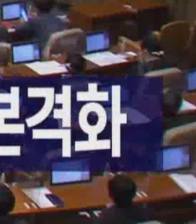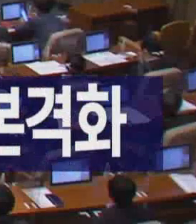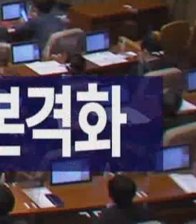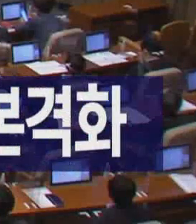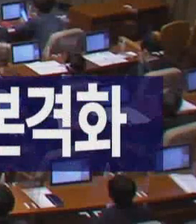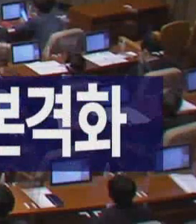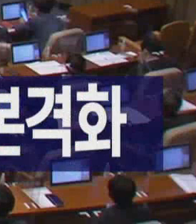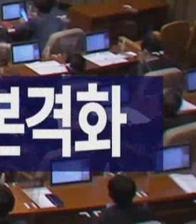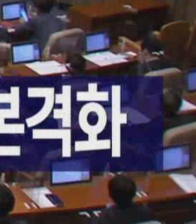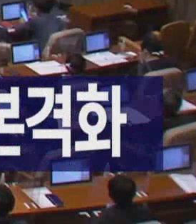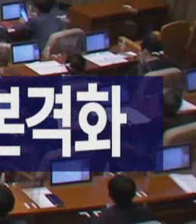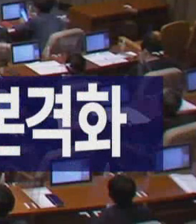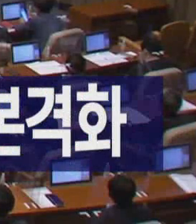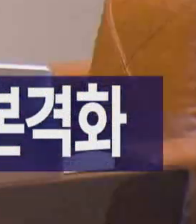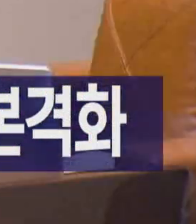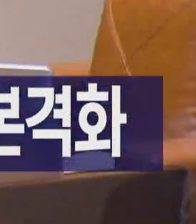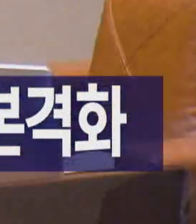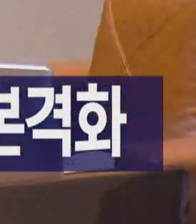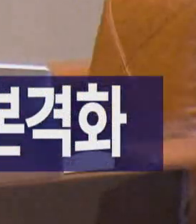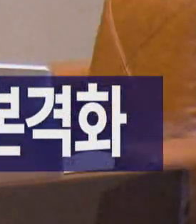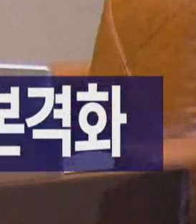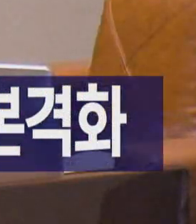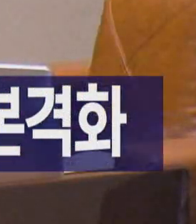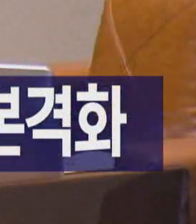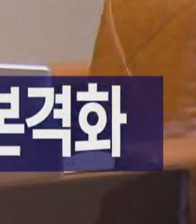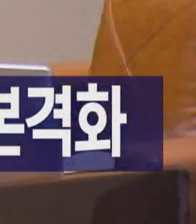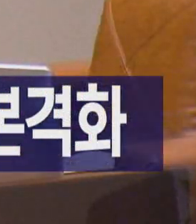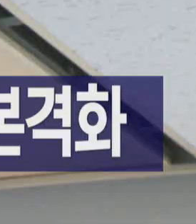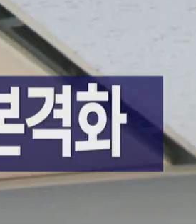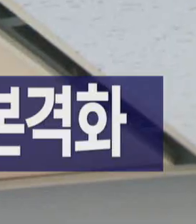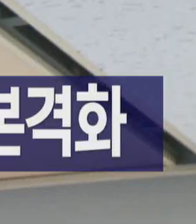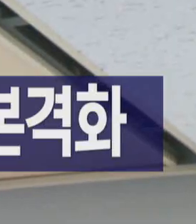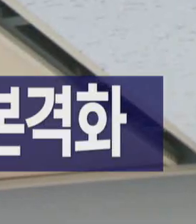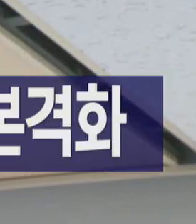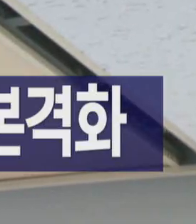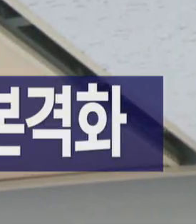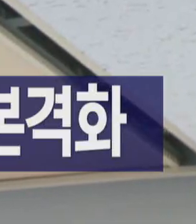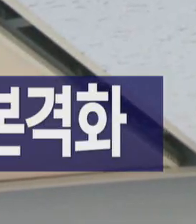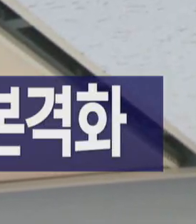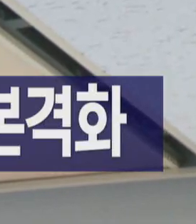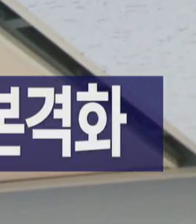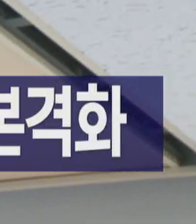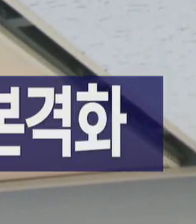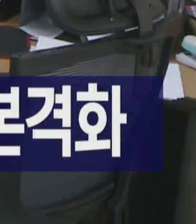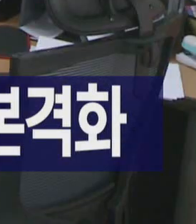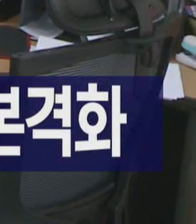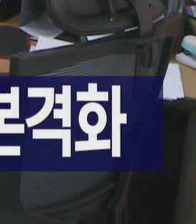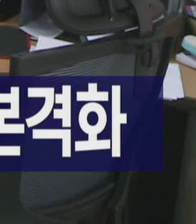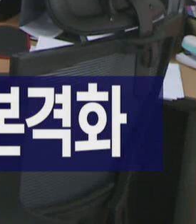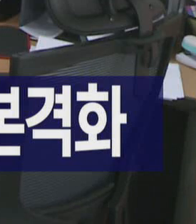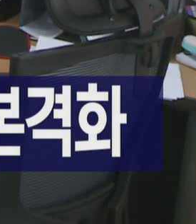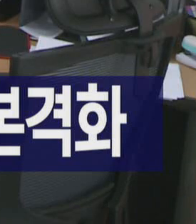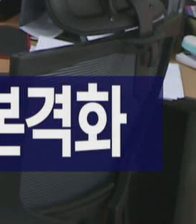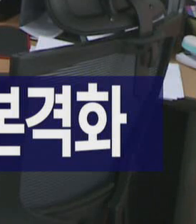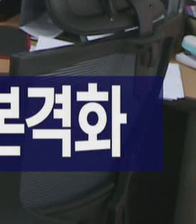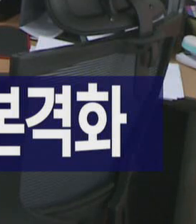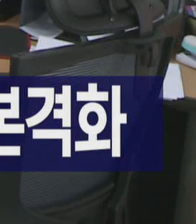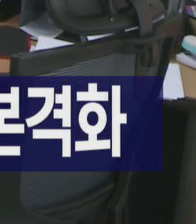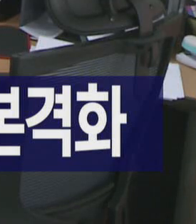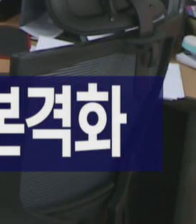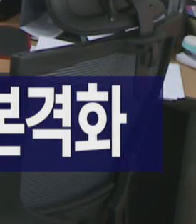여순 사건 특별법 시행일이 내년 1월 21일로 확정됐습니다. 법 시행일을 6개월 정도 남긴 가운데